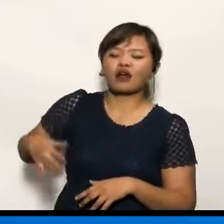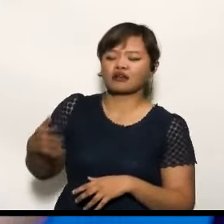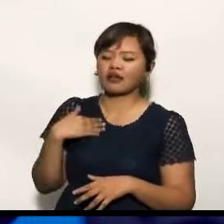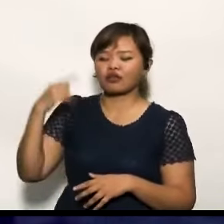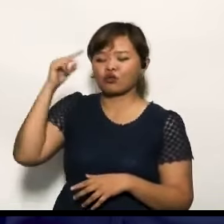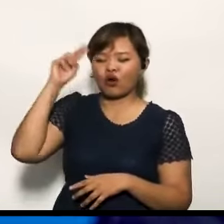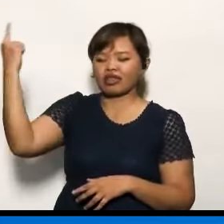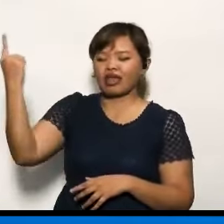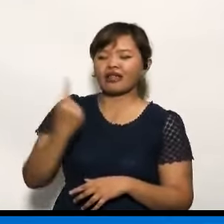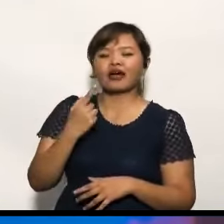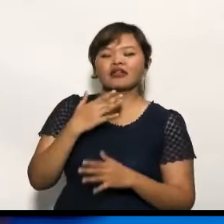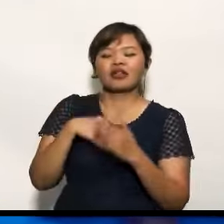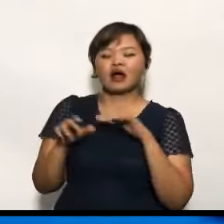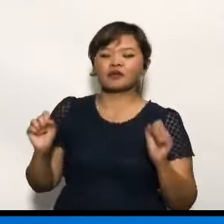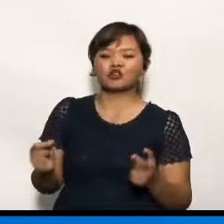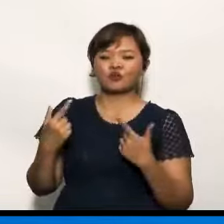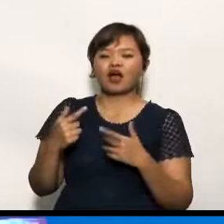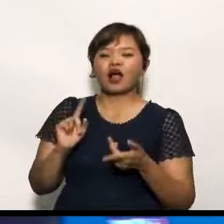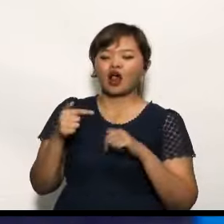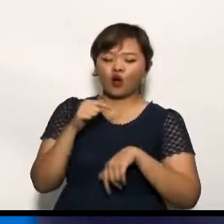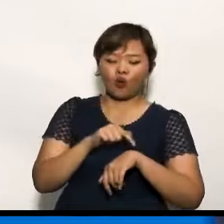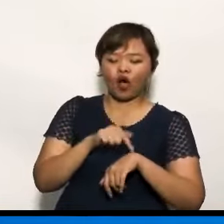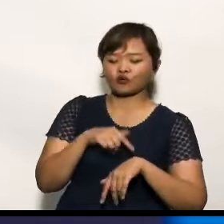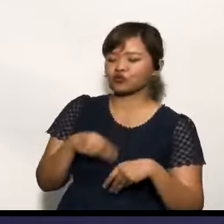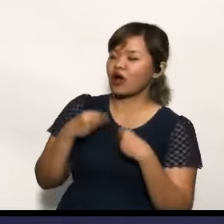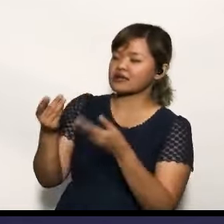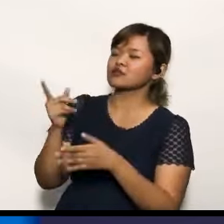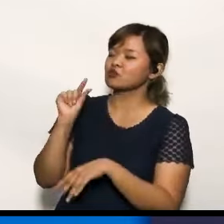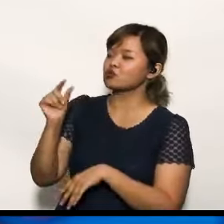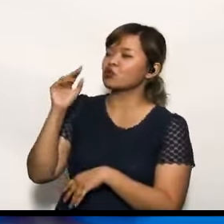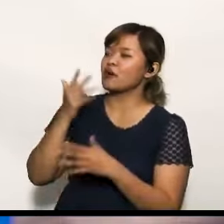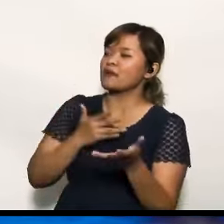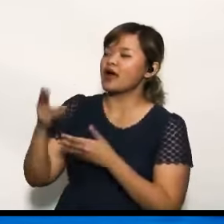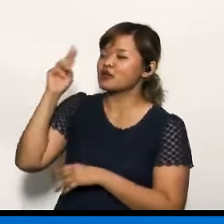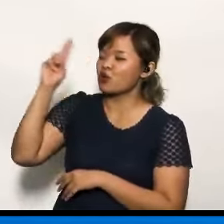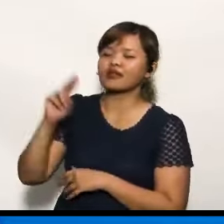in my life. Pada saat aku memberikan waktu hidupku untuk melayani-Mu,